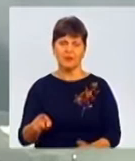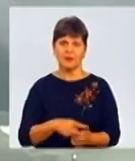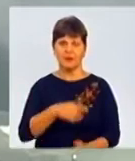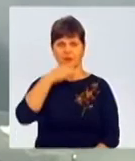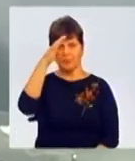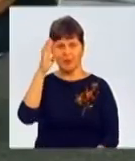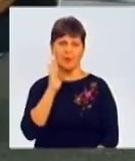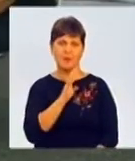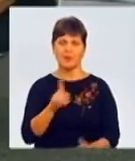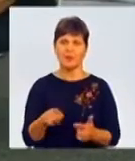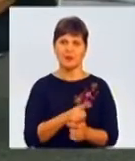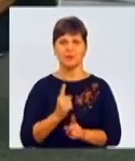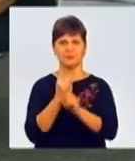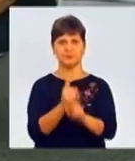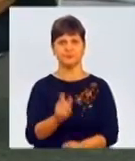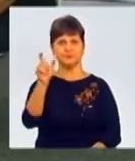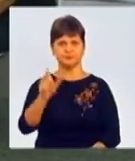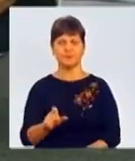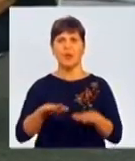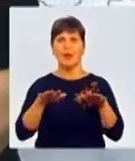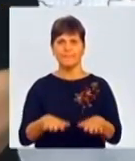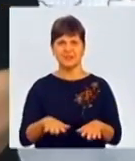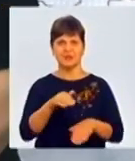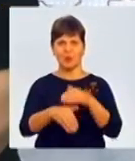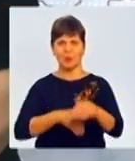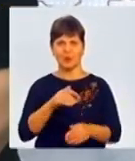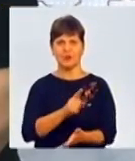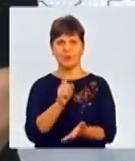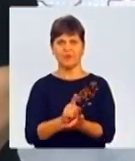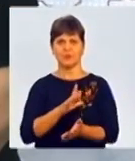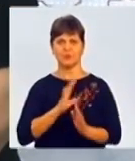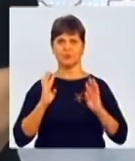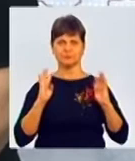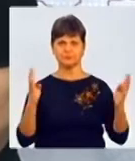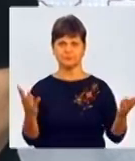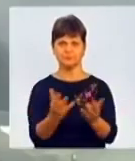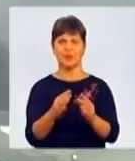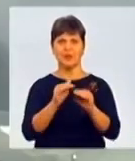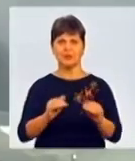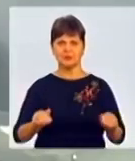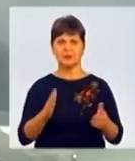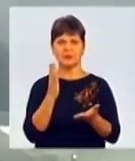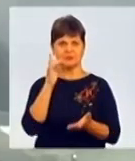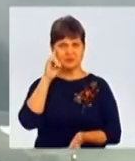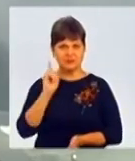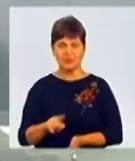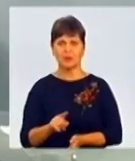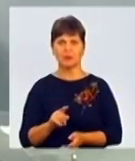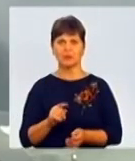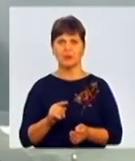їх супроводжує. Звичайно, місце їх купання має бути огороджене, тобто діти мають знати, що вони не мають права запливати